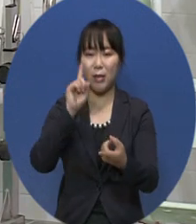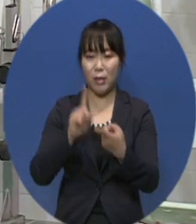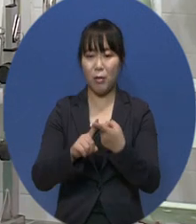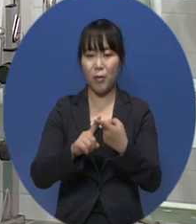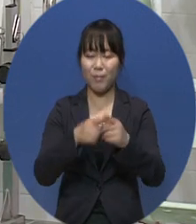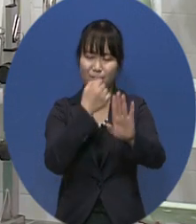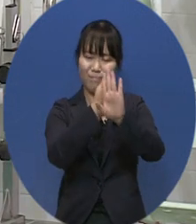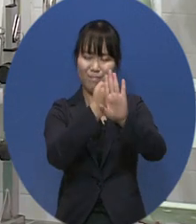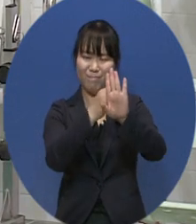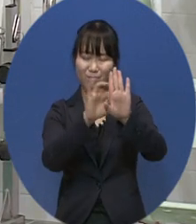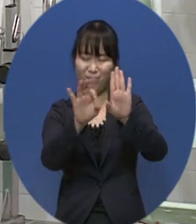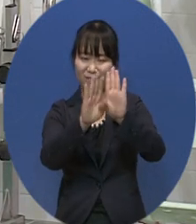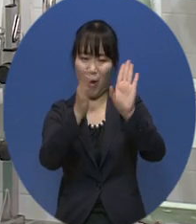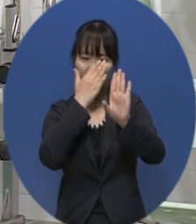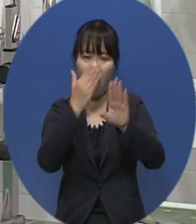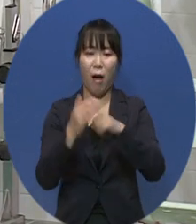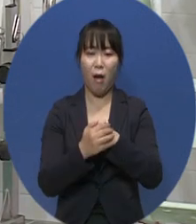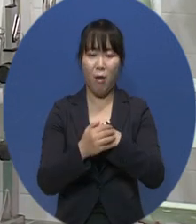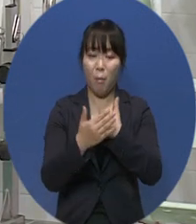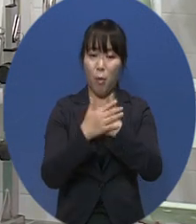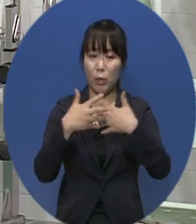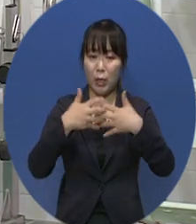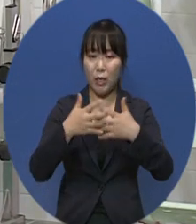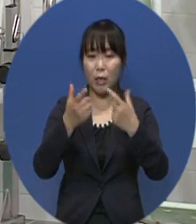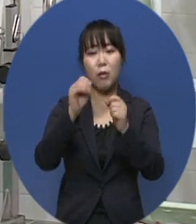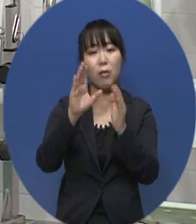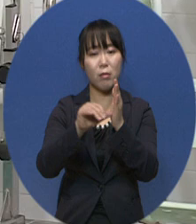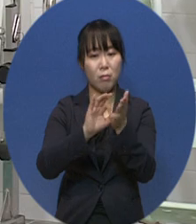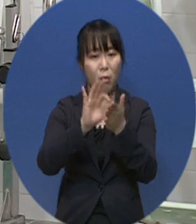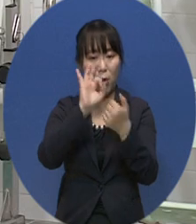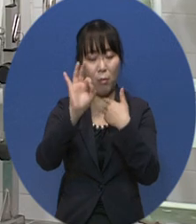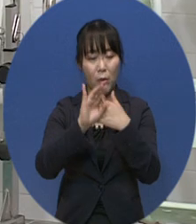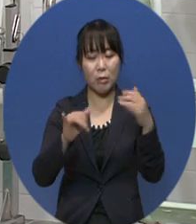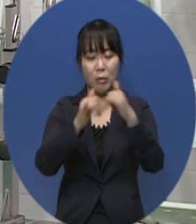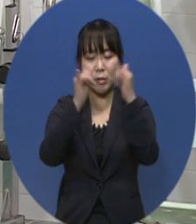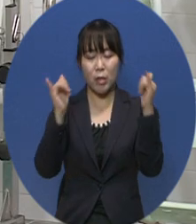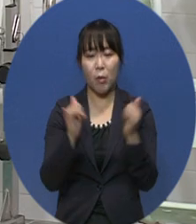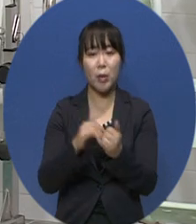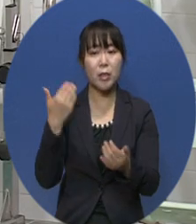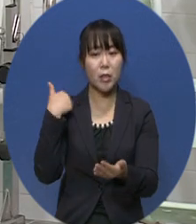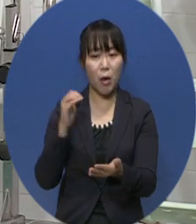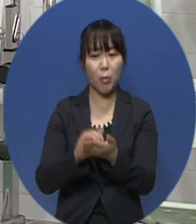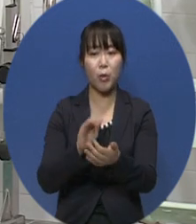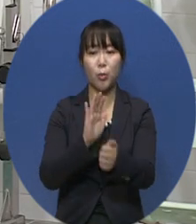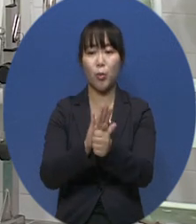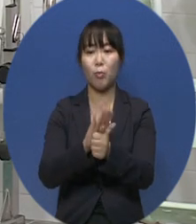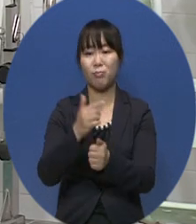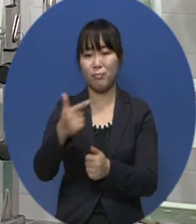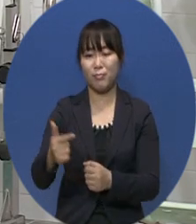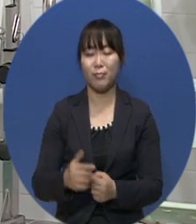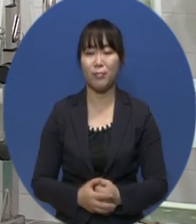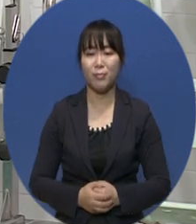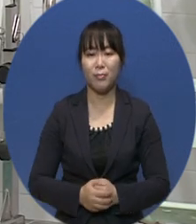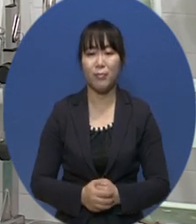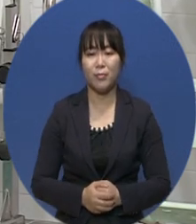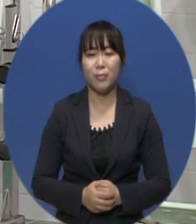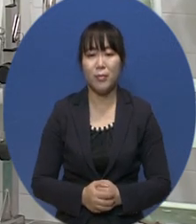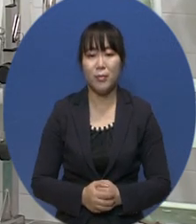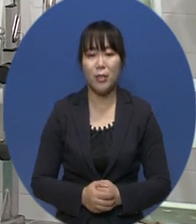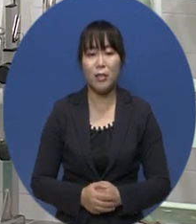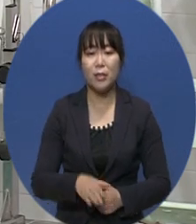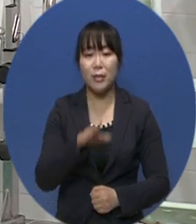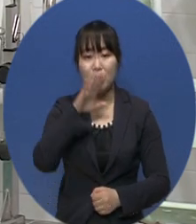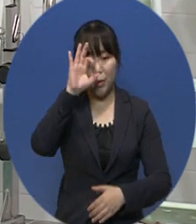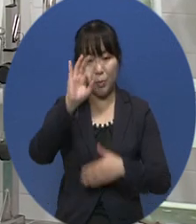열릴 겁니다. 보조기기 이럴 때 활용하면 사회 참여에 큰 도움이 되잖아요. 예. 네. 네. 자, 그래서 사실 실제로